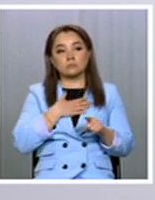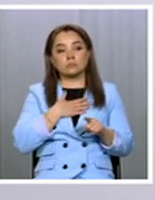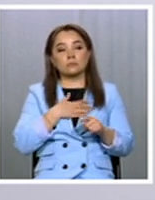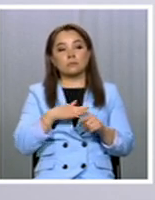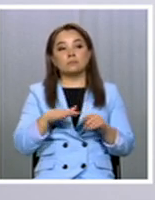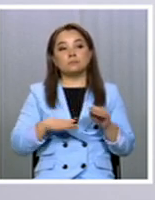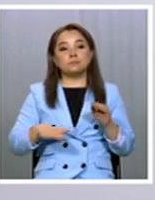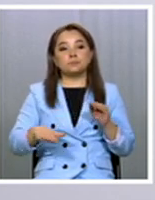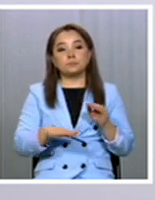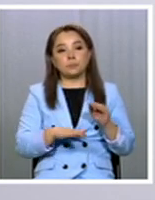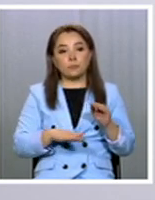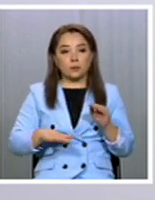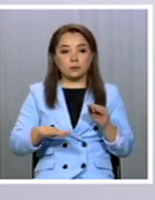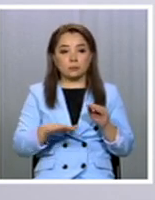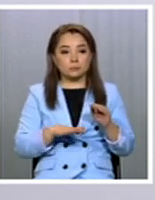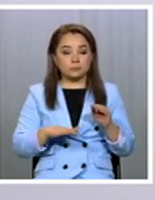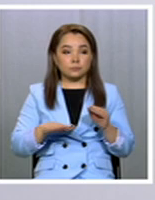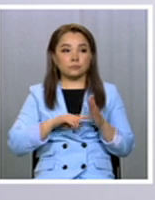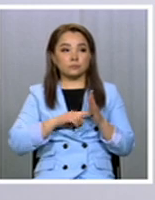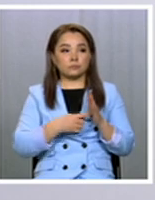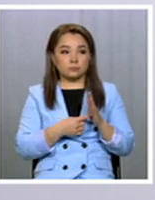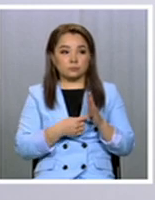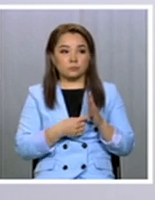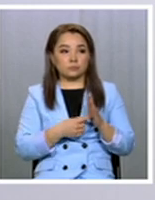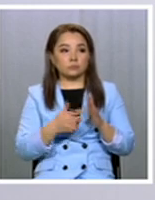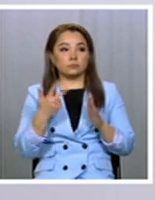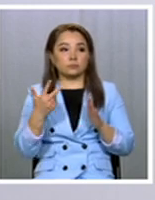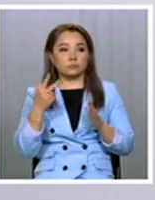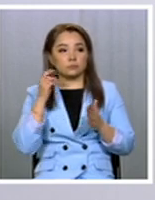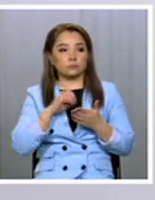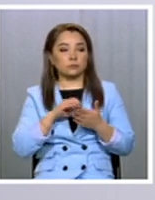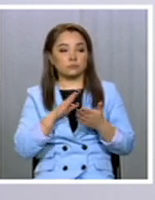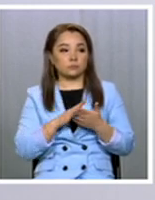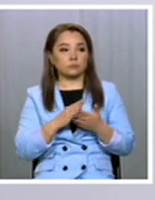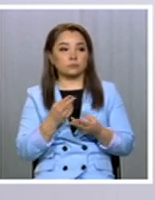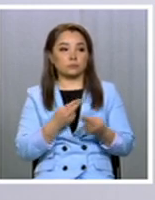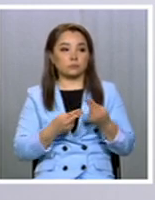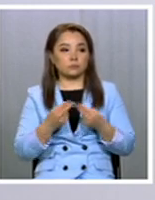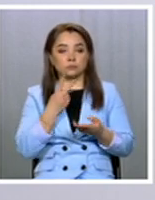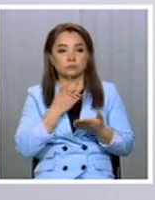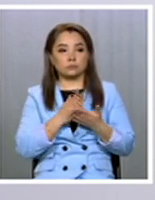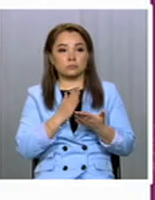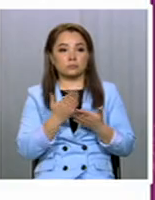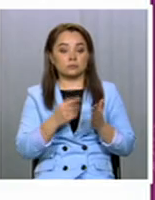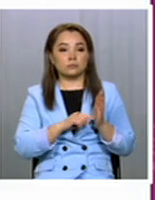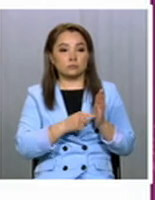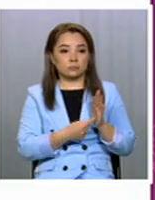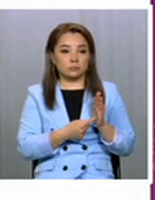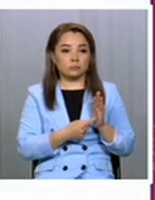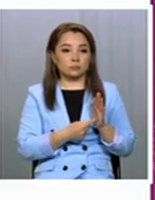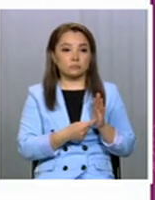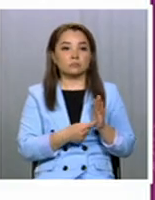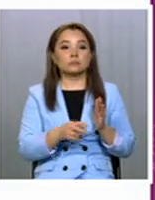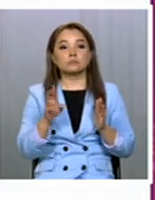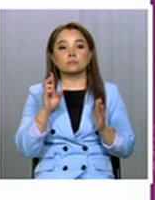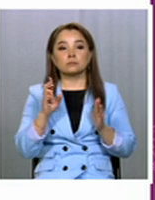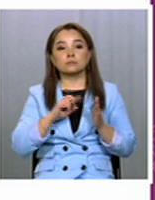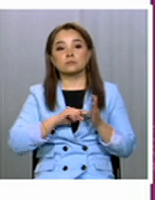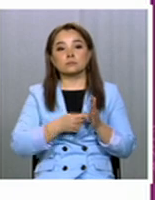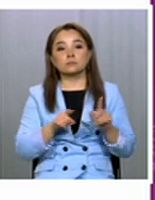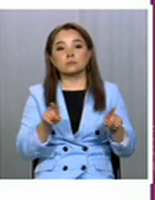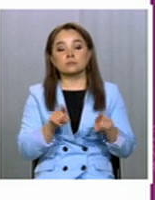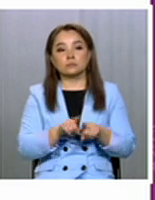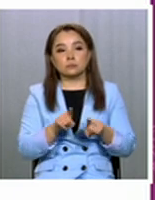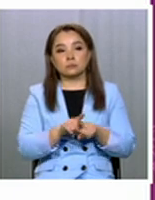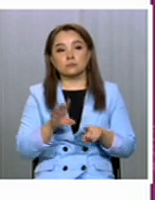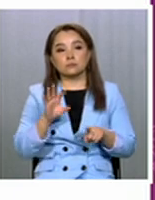табаны нүктесі үш санын кескінтейтін нүкте. Ал енді Б нүктесінен тура солай О